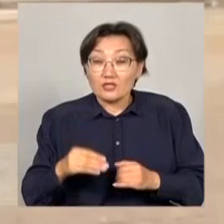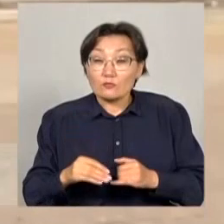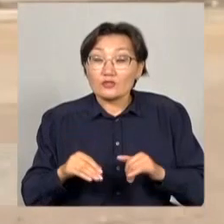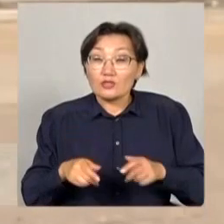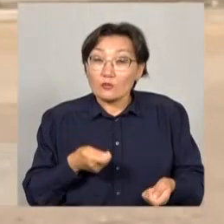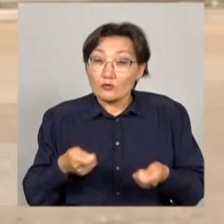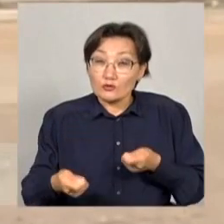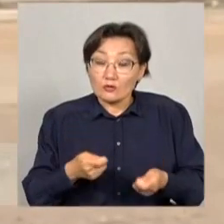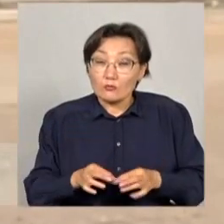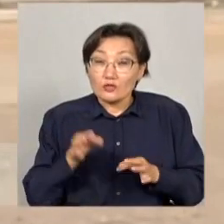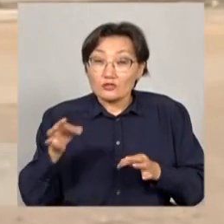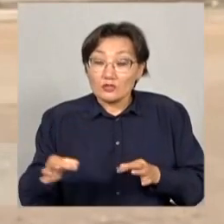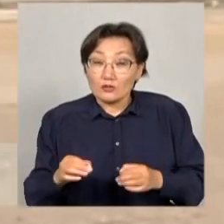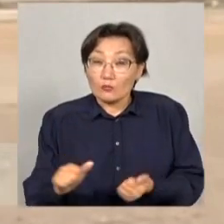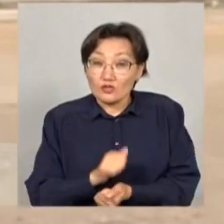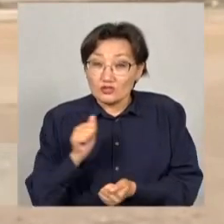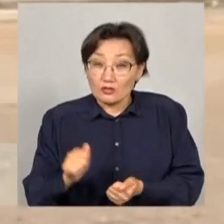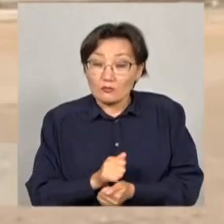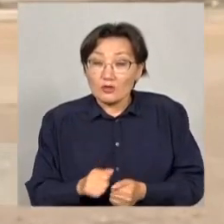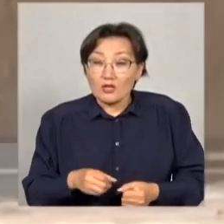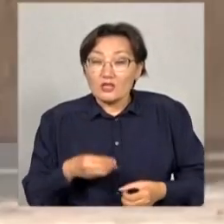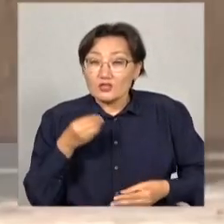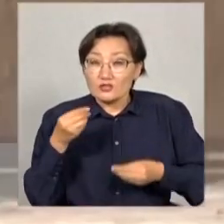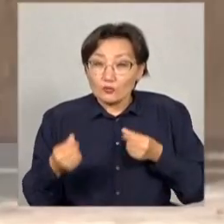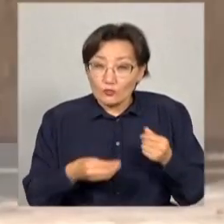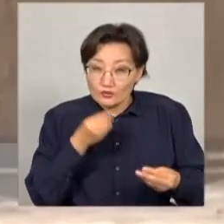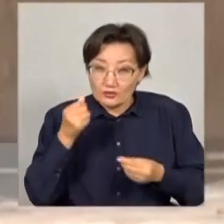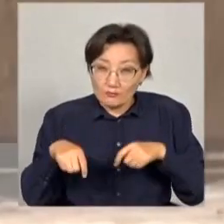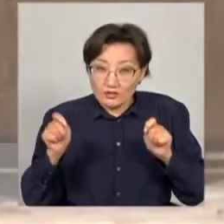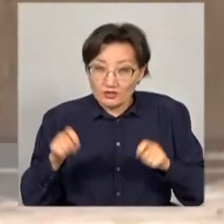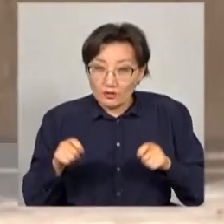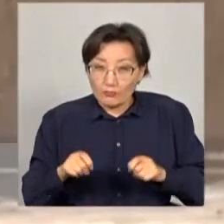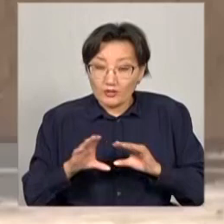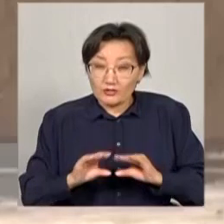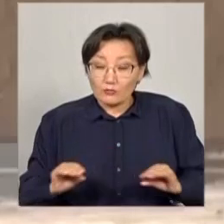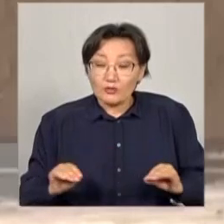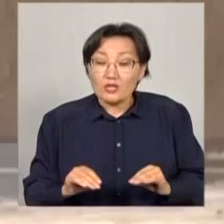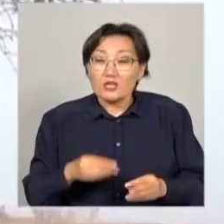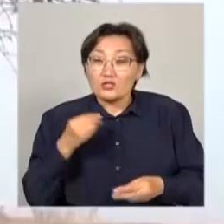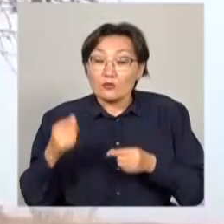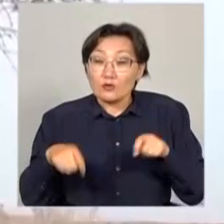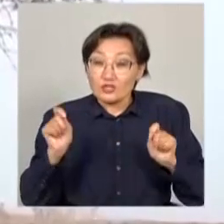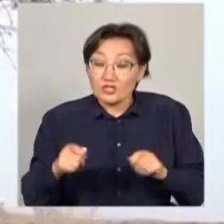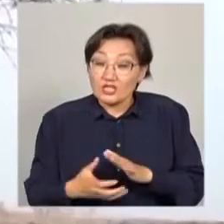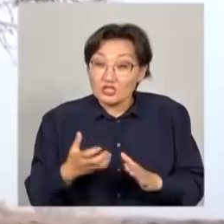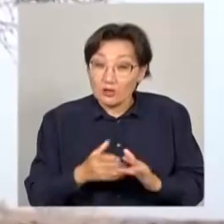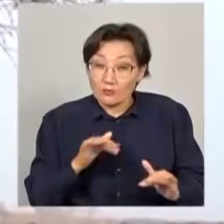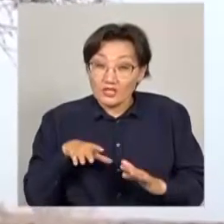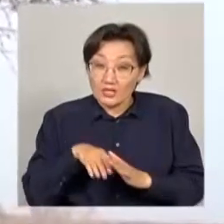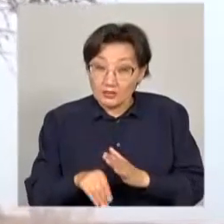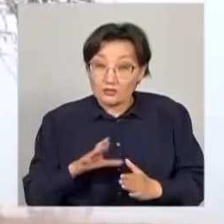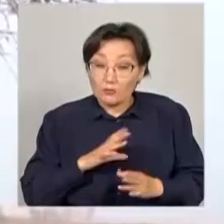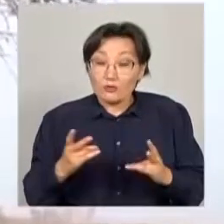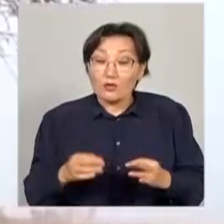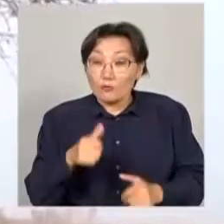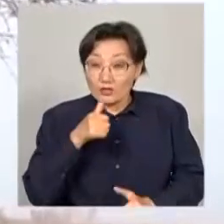жергілікті билігі өңірдегі құрғақшылықты жасанды жаңбыр арқылы ауыздықтайтынын айтып, жасанды жолмен жаңбыр шақыру әдісін енгізген еді.